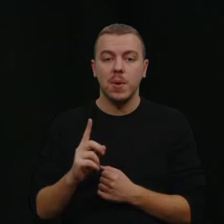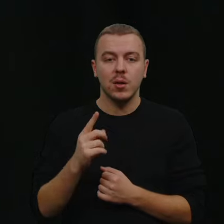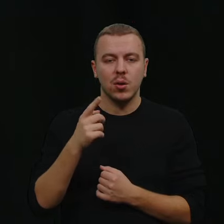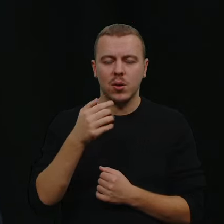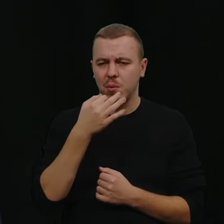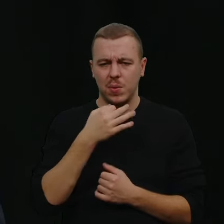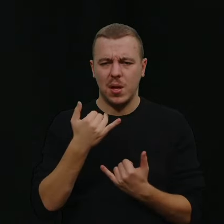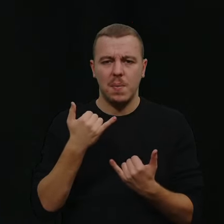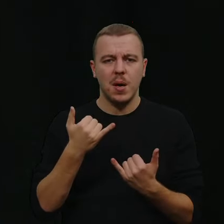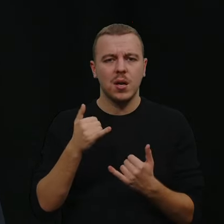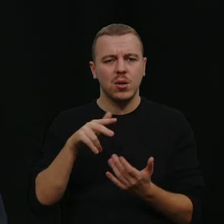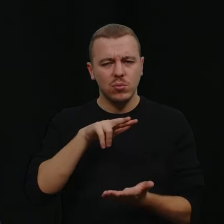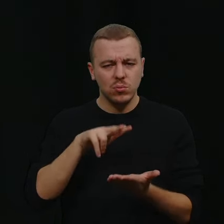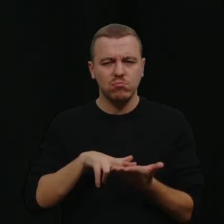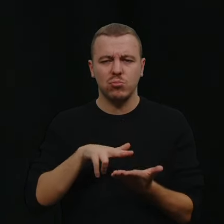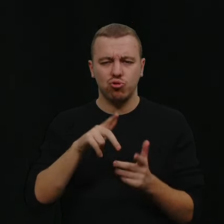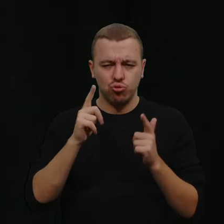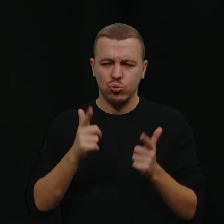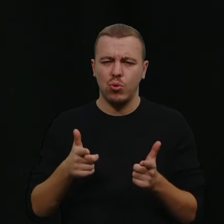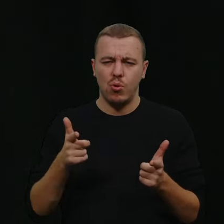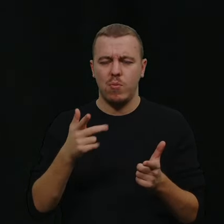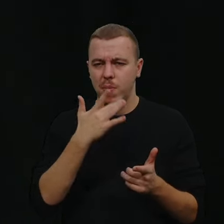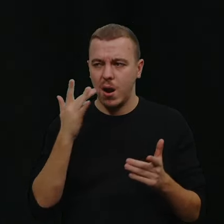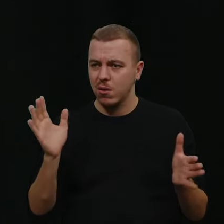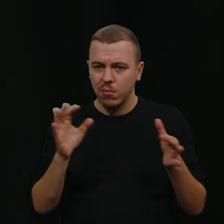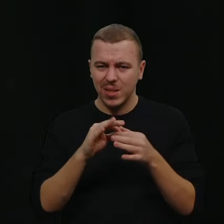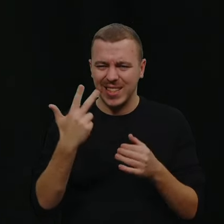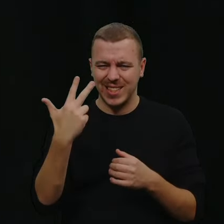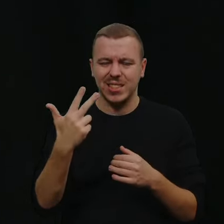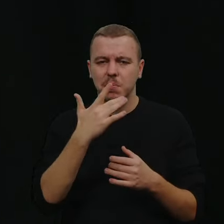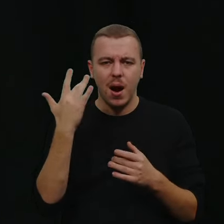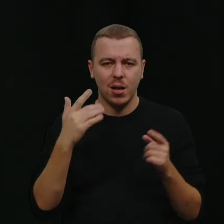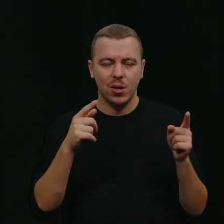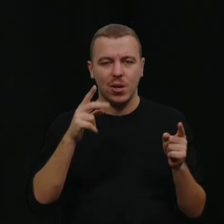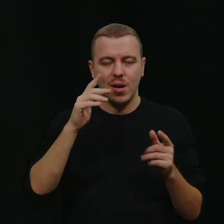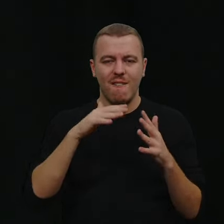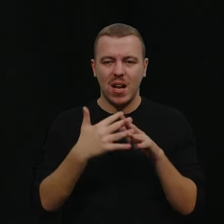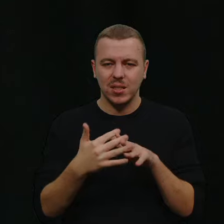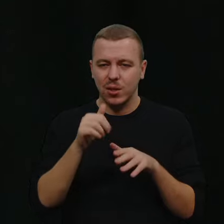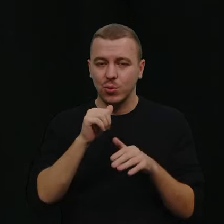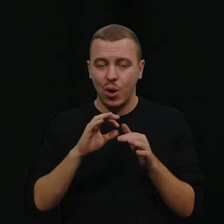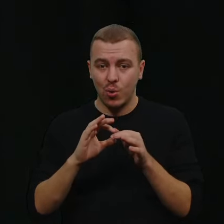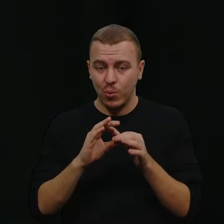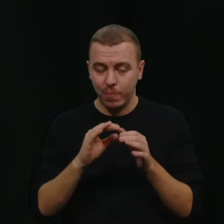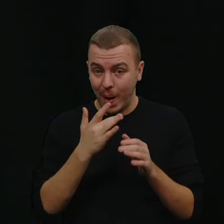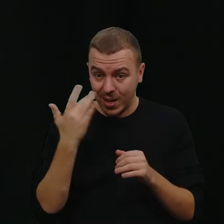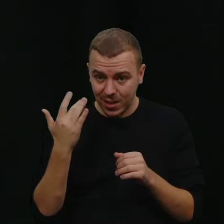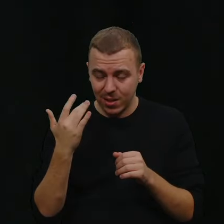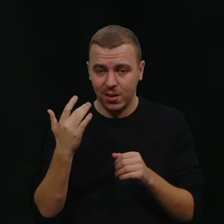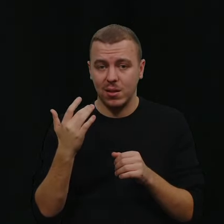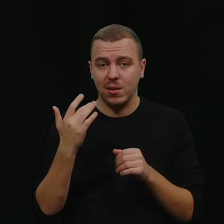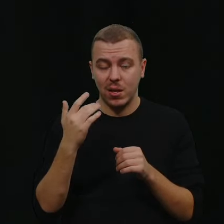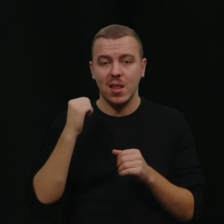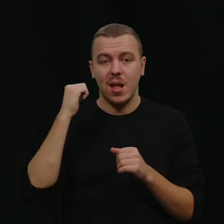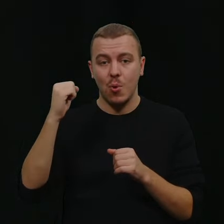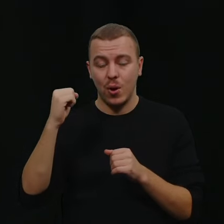aš nematau to tikro užtikrintumo, kad jau tos trys partijos, valstiečių, žaliųjų partija,